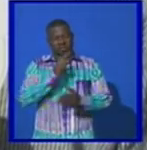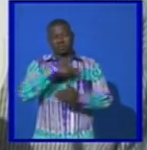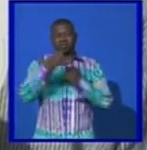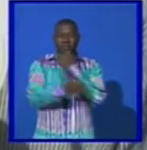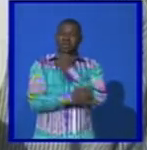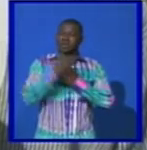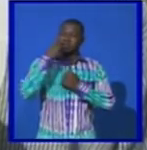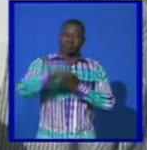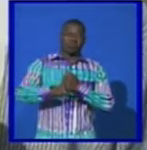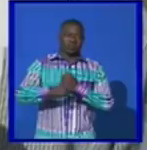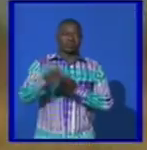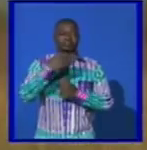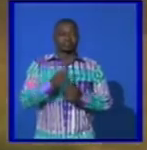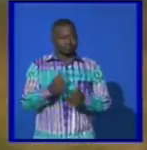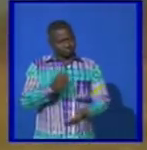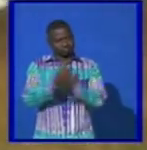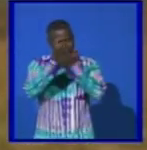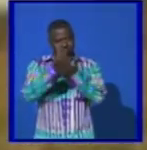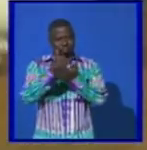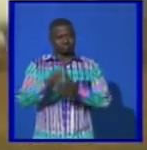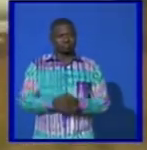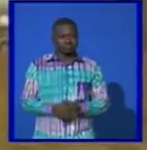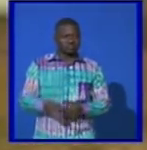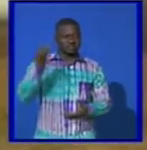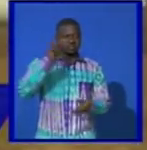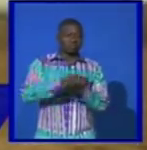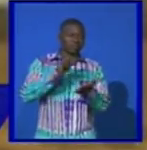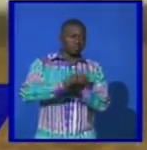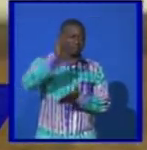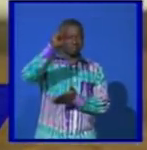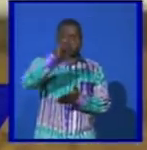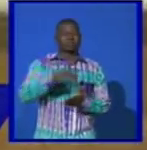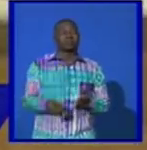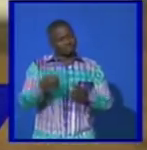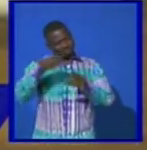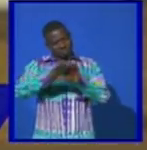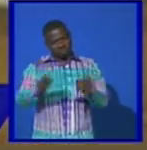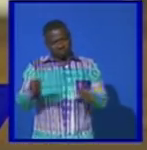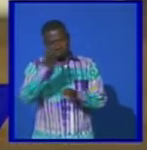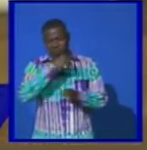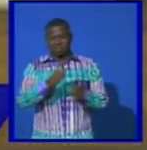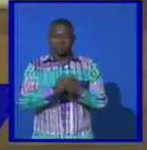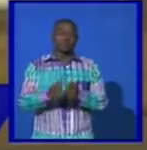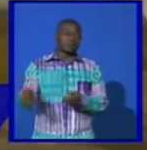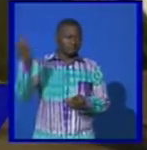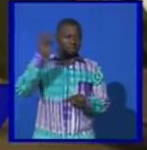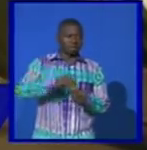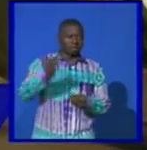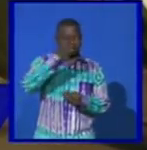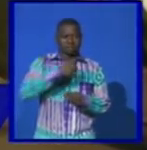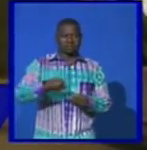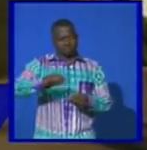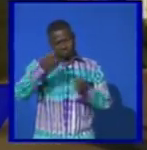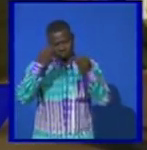besoin d'être desservie quotidiennement. Ce vol inaugural vient allonger la liste d'une série d'activités menées cette semaine à Bobo